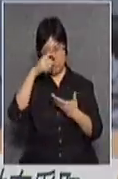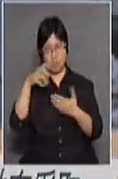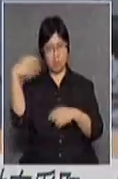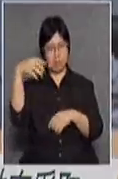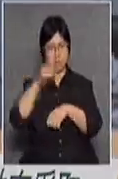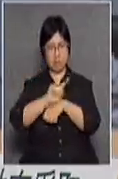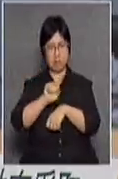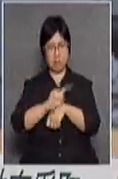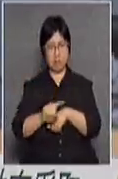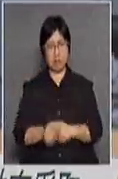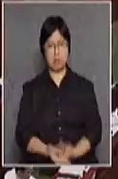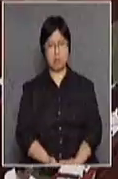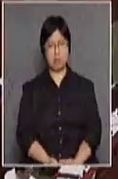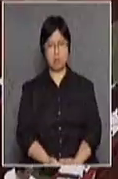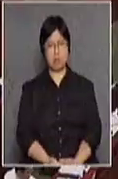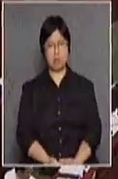鐘。